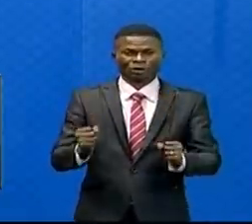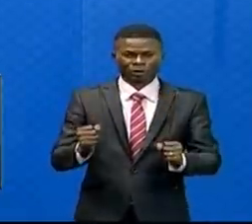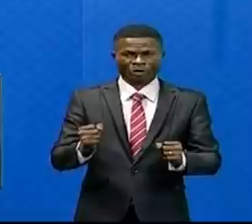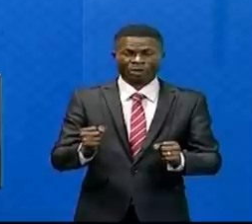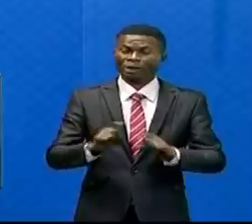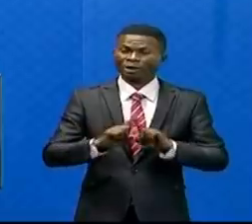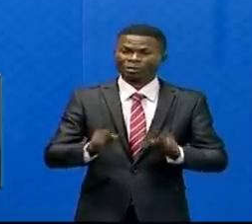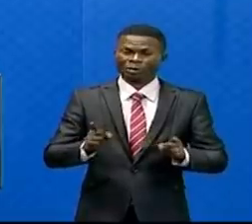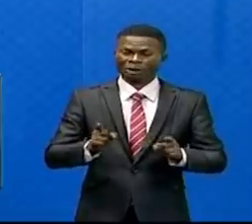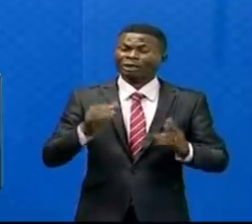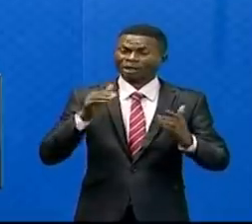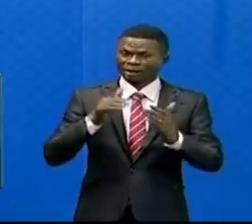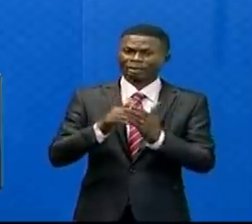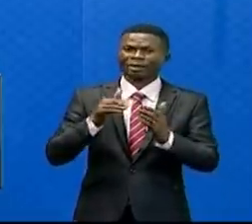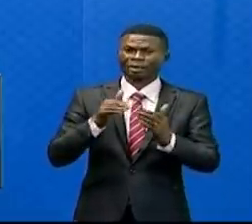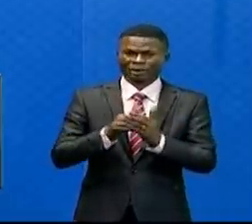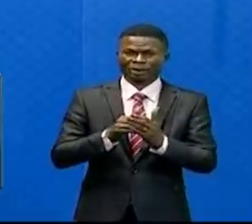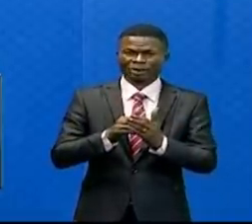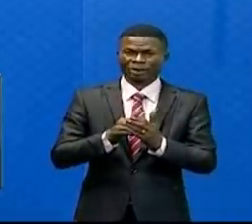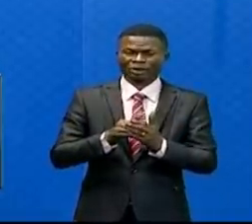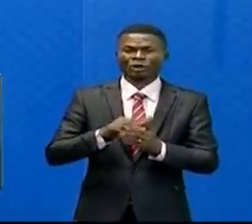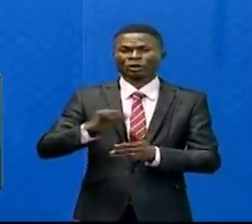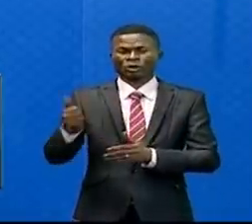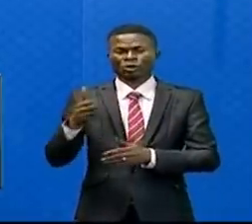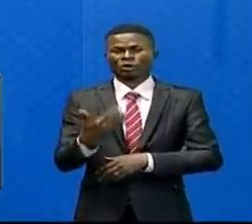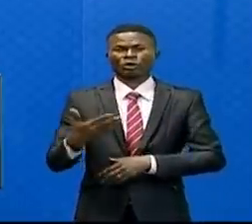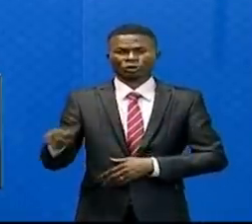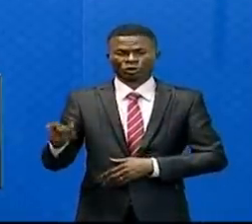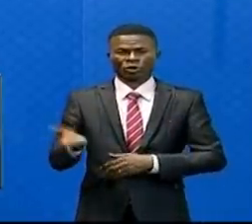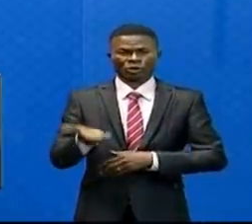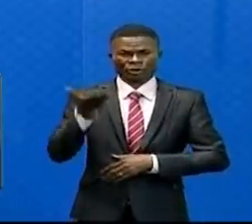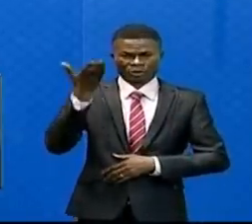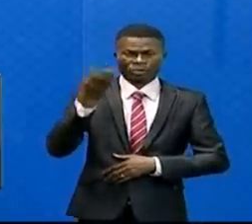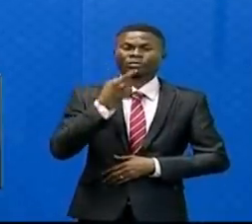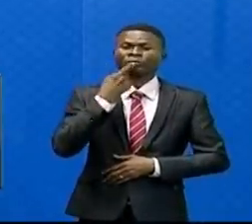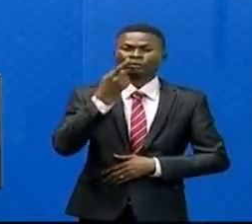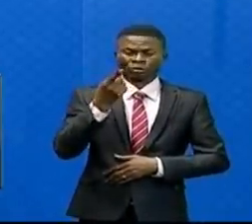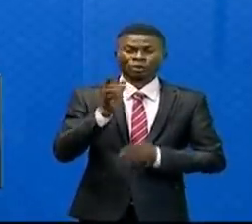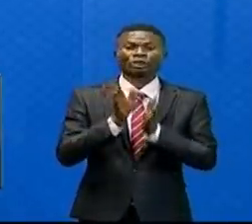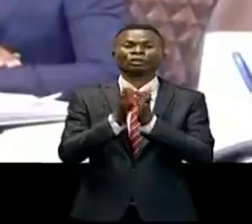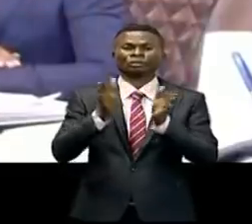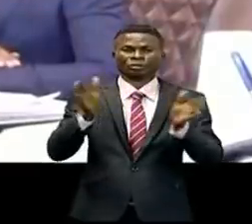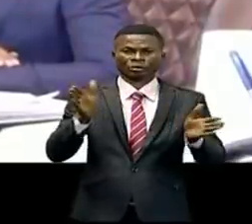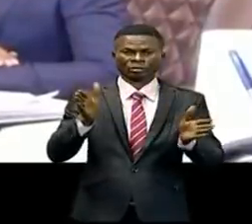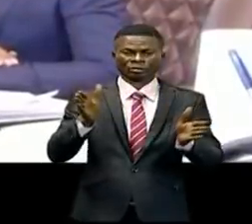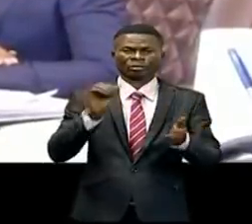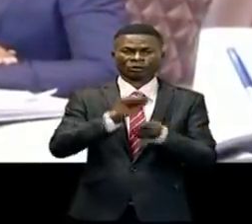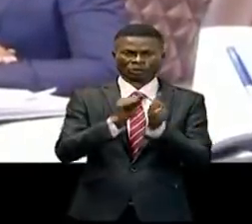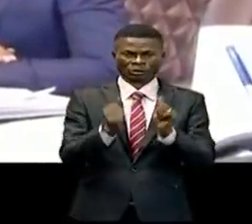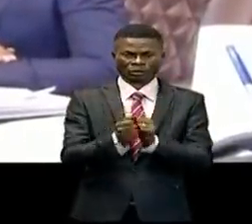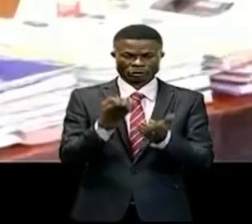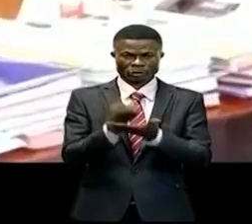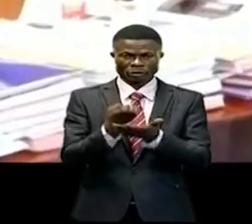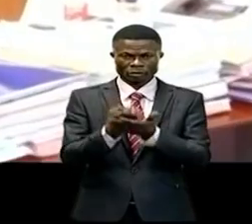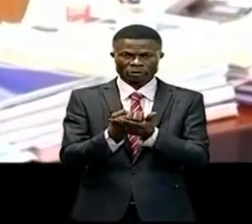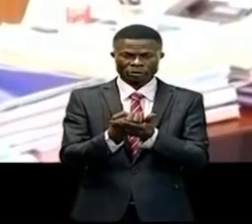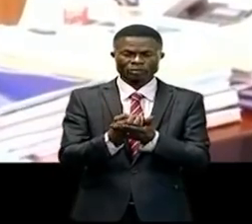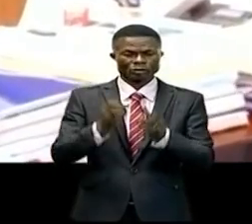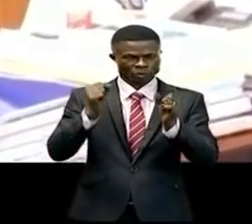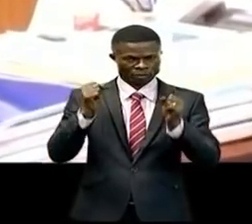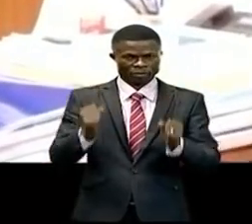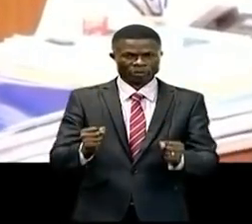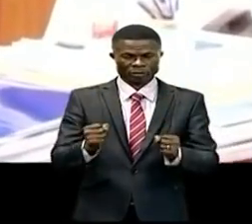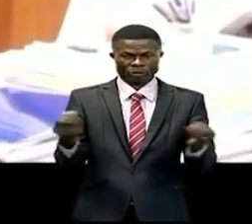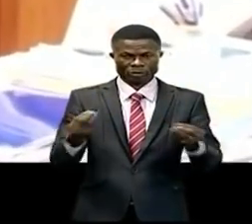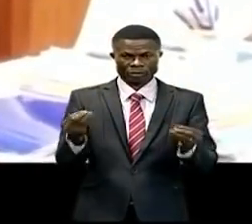malgré la pression qui s'exerce sur certains produits. Elle a indiqué que globalement, le cadre macroéconomique reste stable grâce